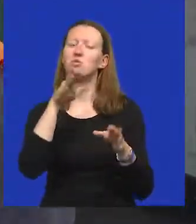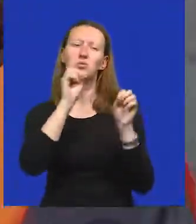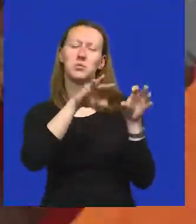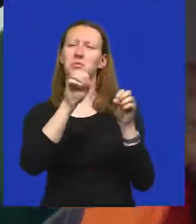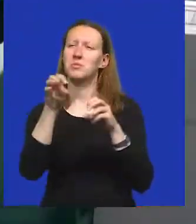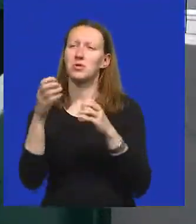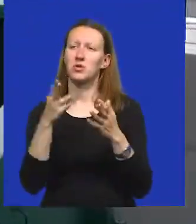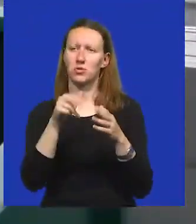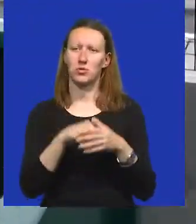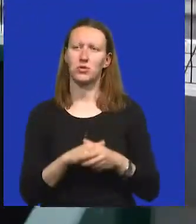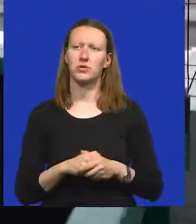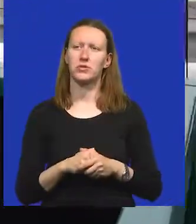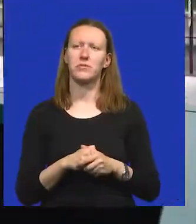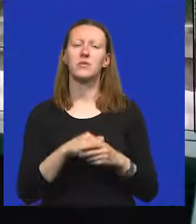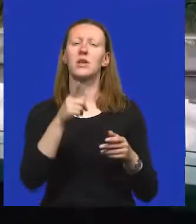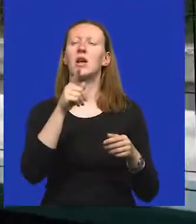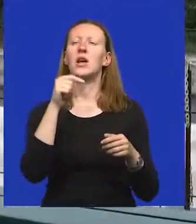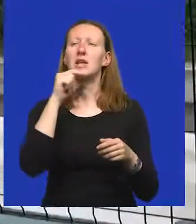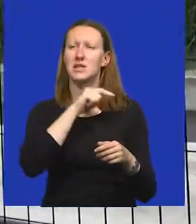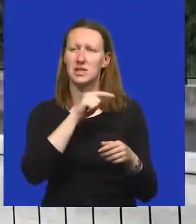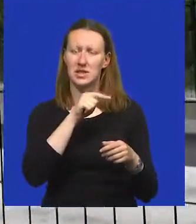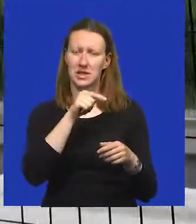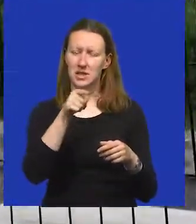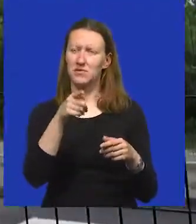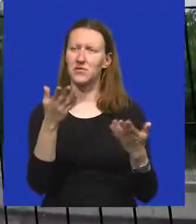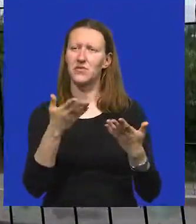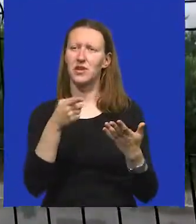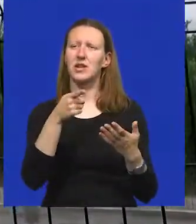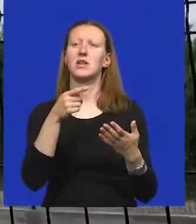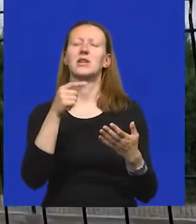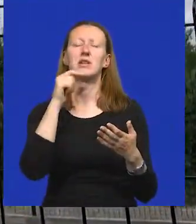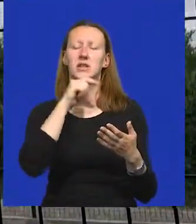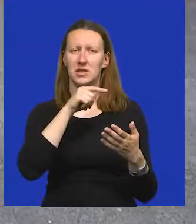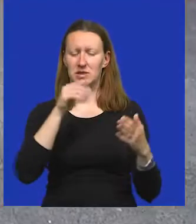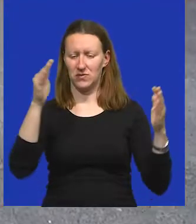può essere inserita ogni cosa. E i container rossi? I container rossi in generale